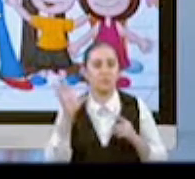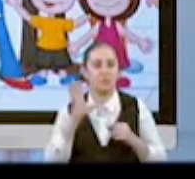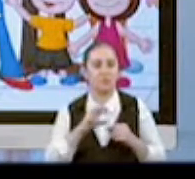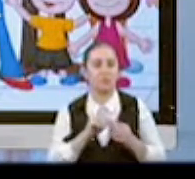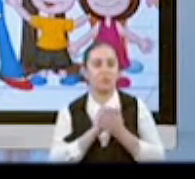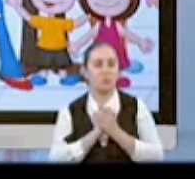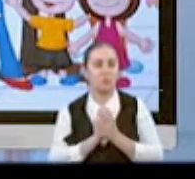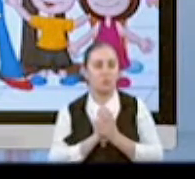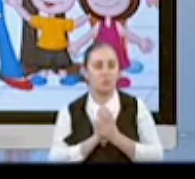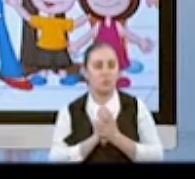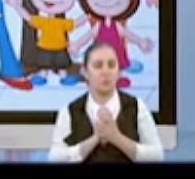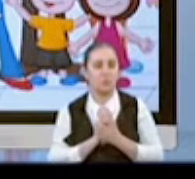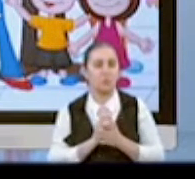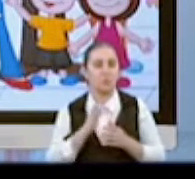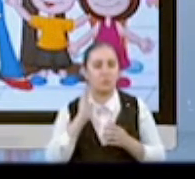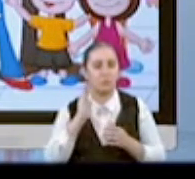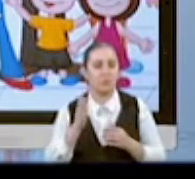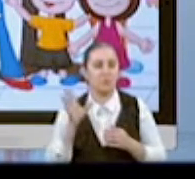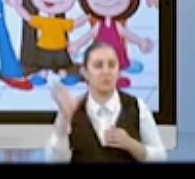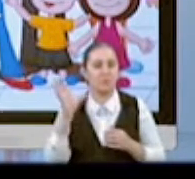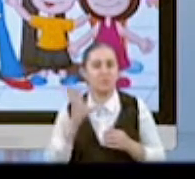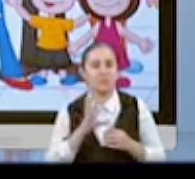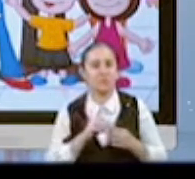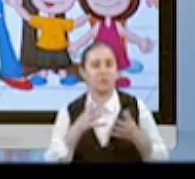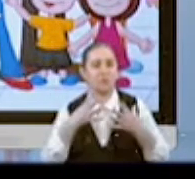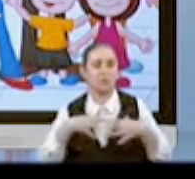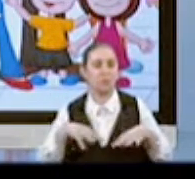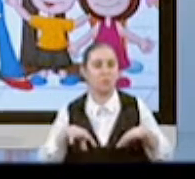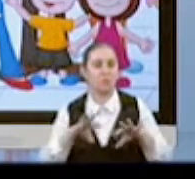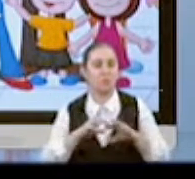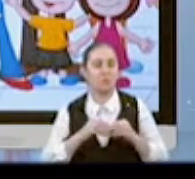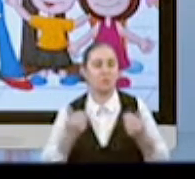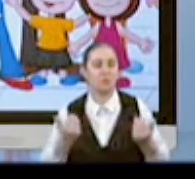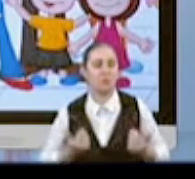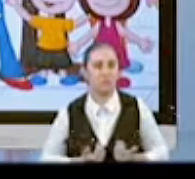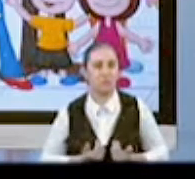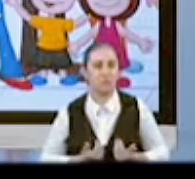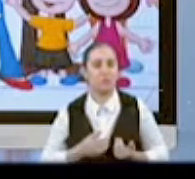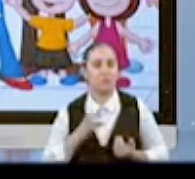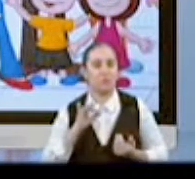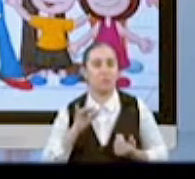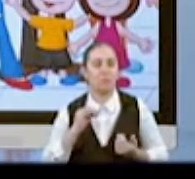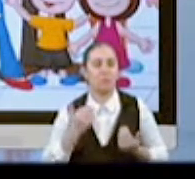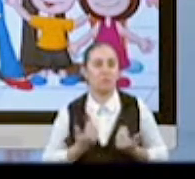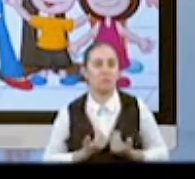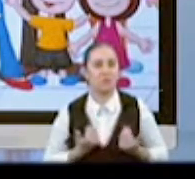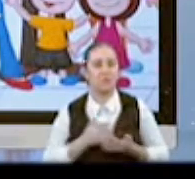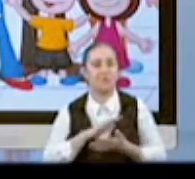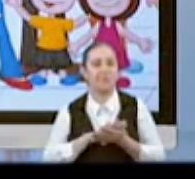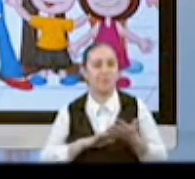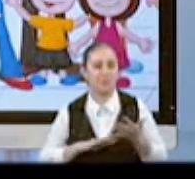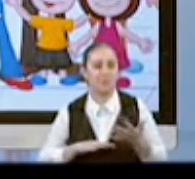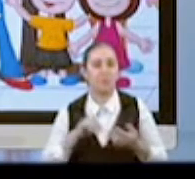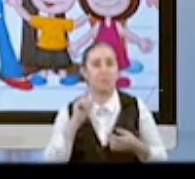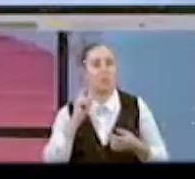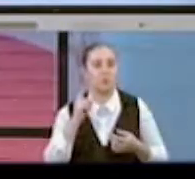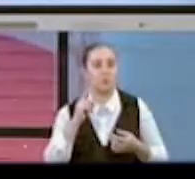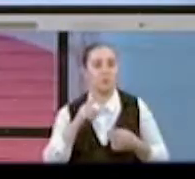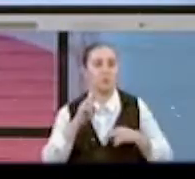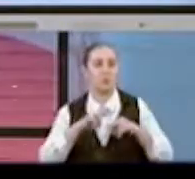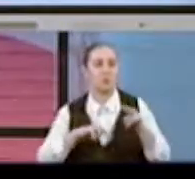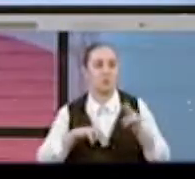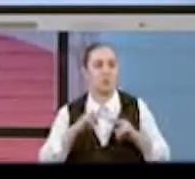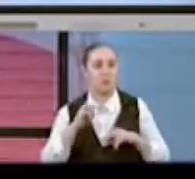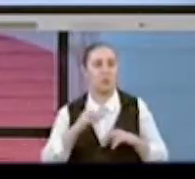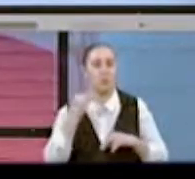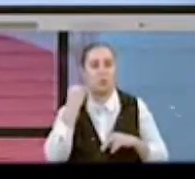все дружить. Будут всей семьёю жить и поживать. Потому что